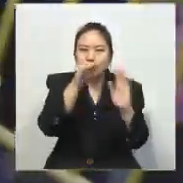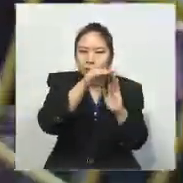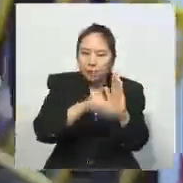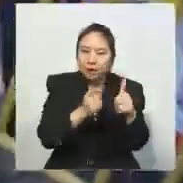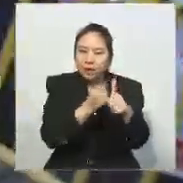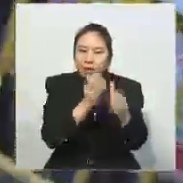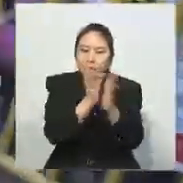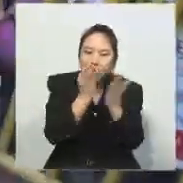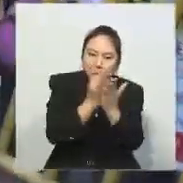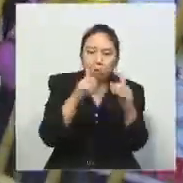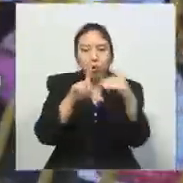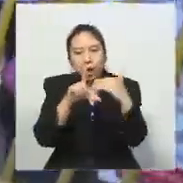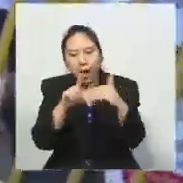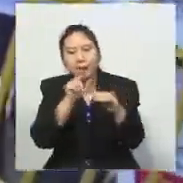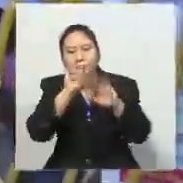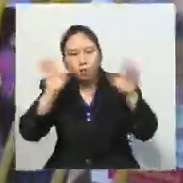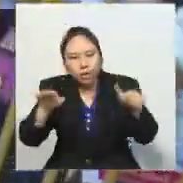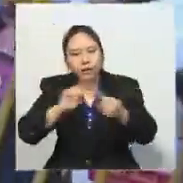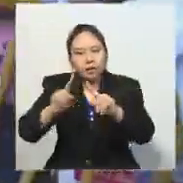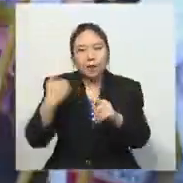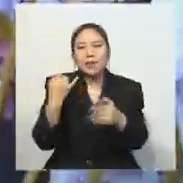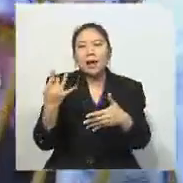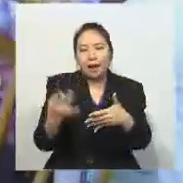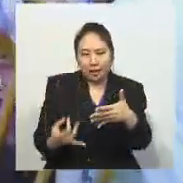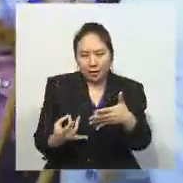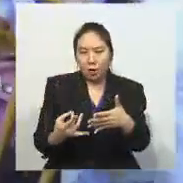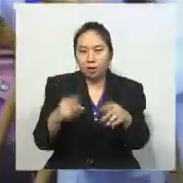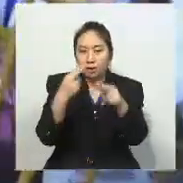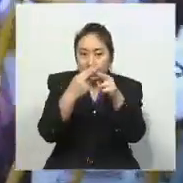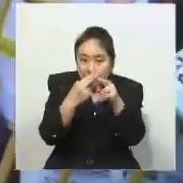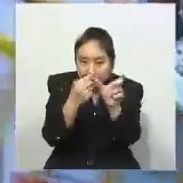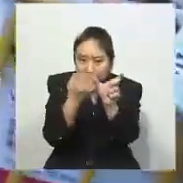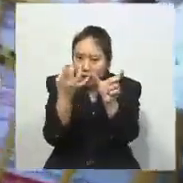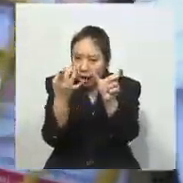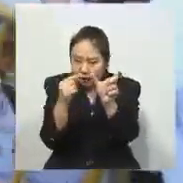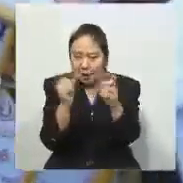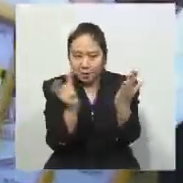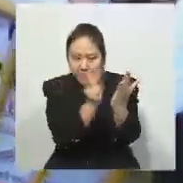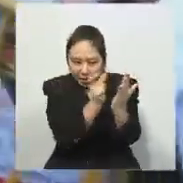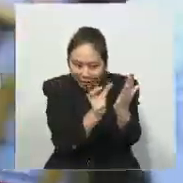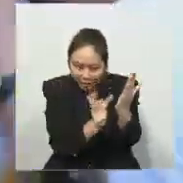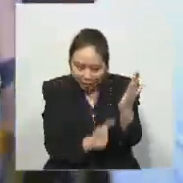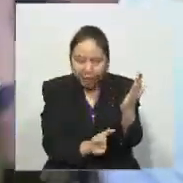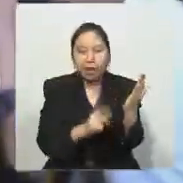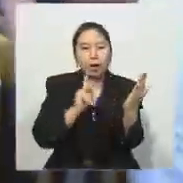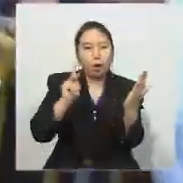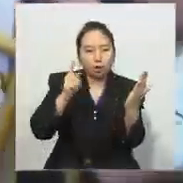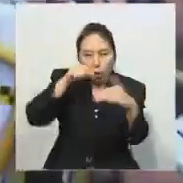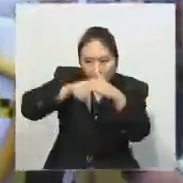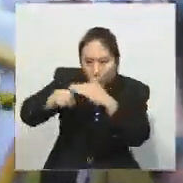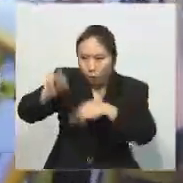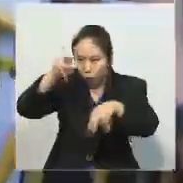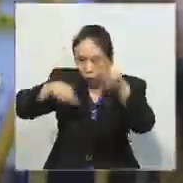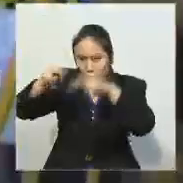ช่น Facebook LINE หรือว่า Twitter โดยต้องระบุ Account ที่ใช้ในการหาเสียงนะครับให้กับทางกกต.ที่สามารถตรวจสอบได้